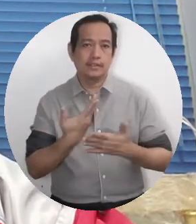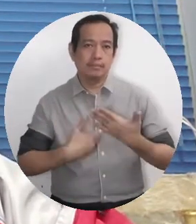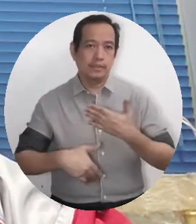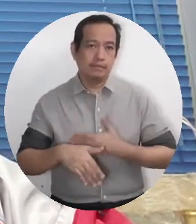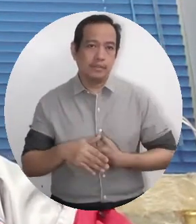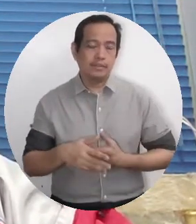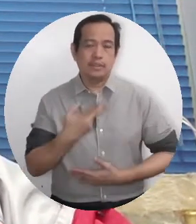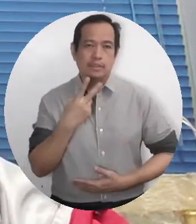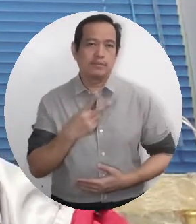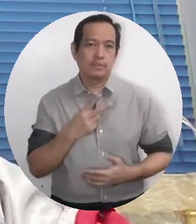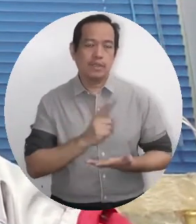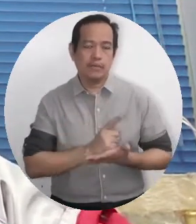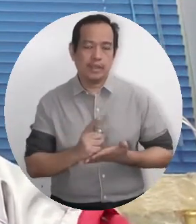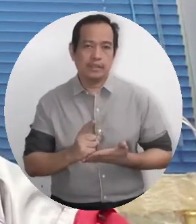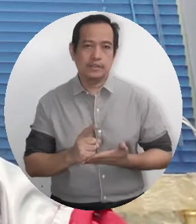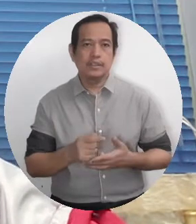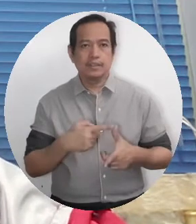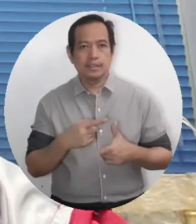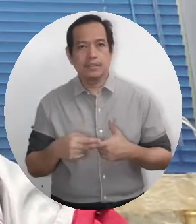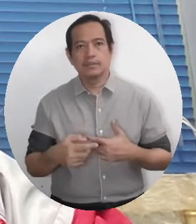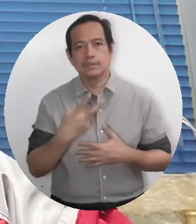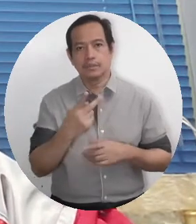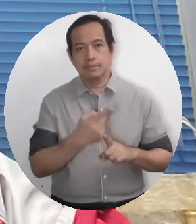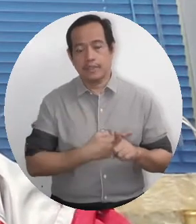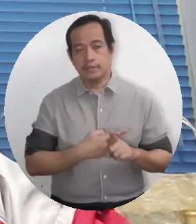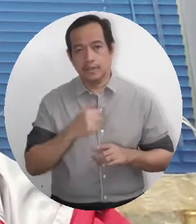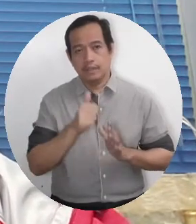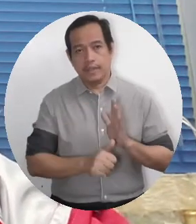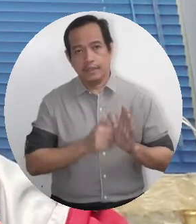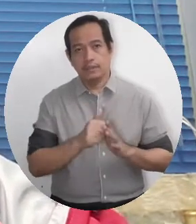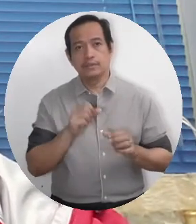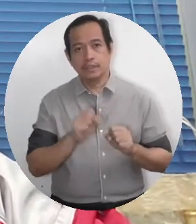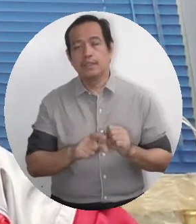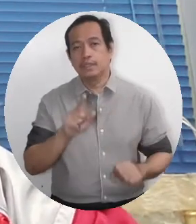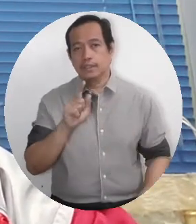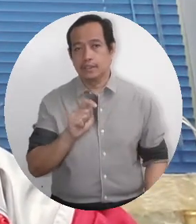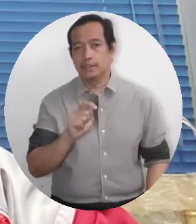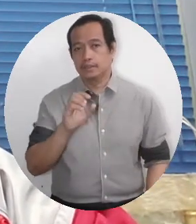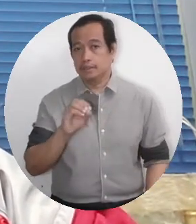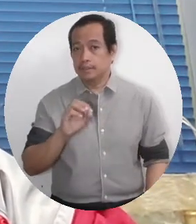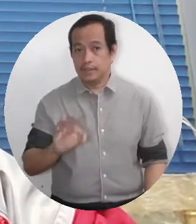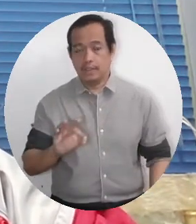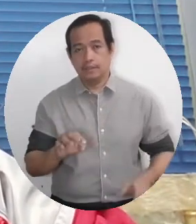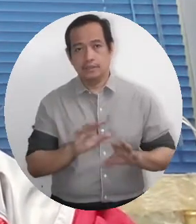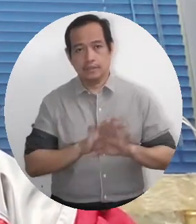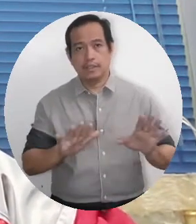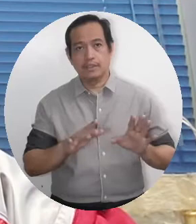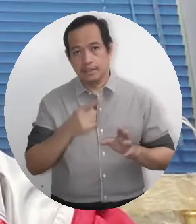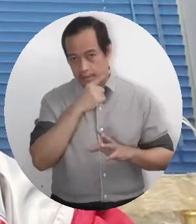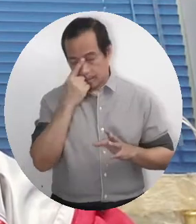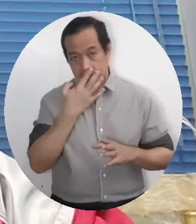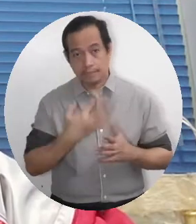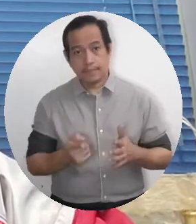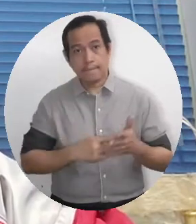first 15 hours after birth. Meron yung mga 2 weeks old. Meron yung after 2 months of age. So ang tetralogy, pwede namang hindi